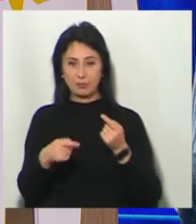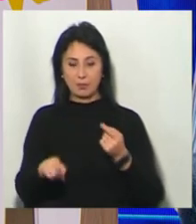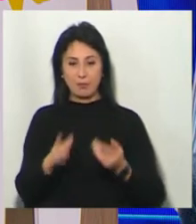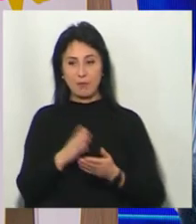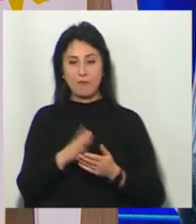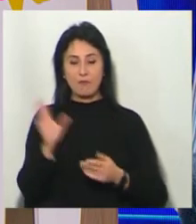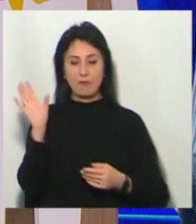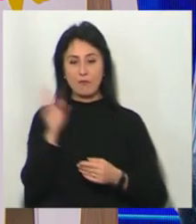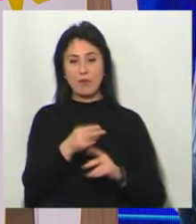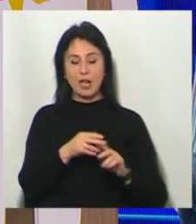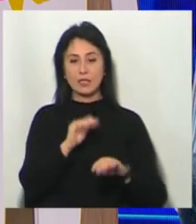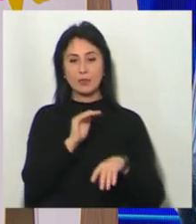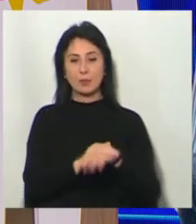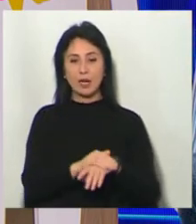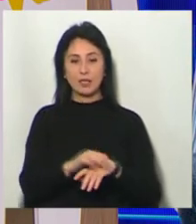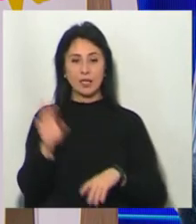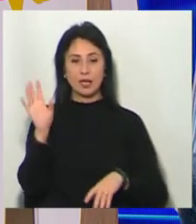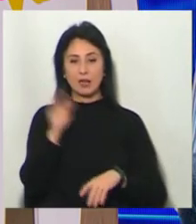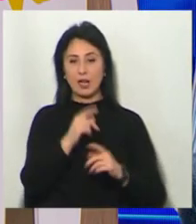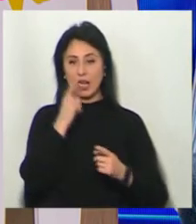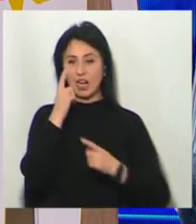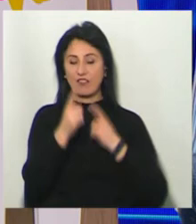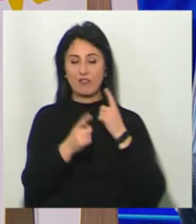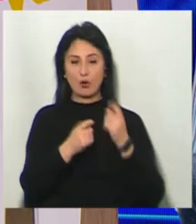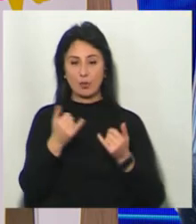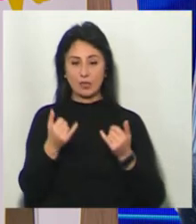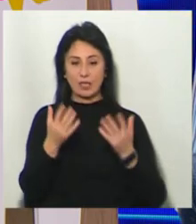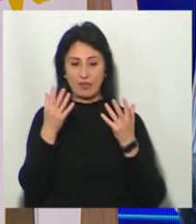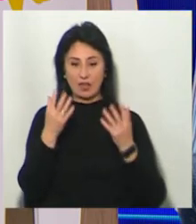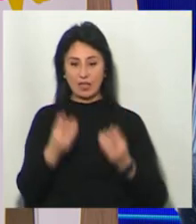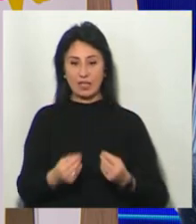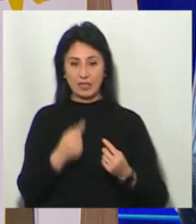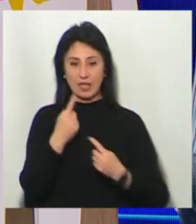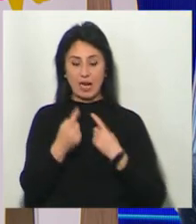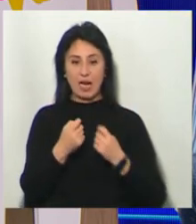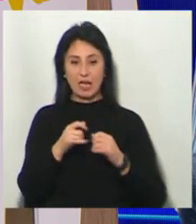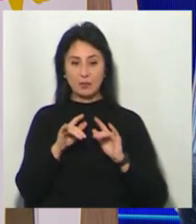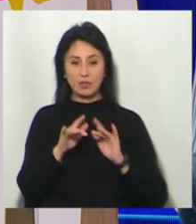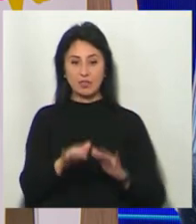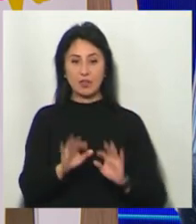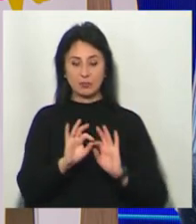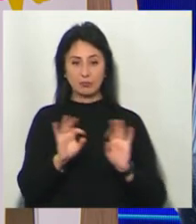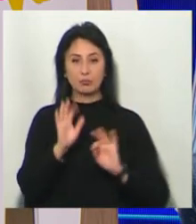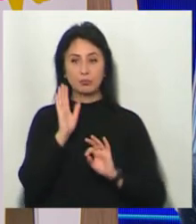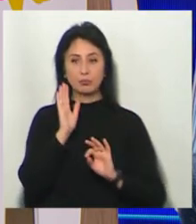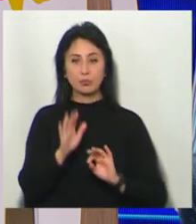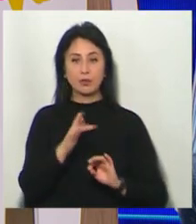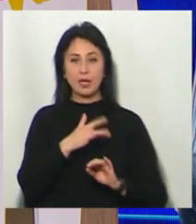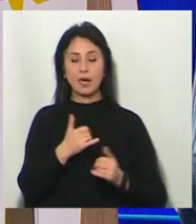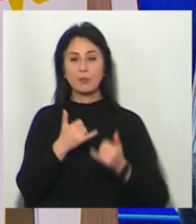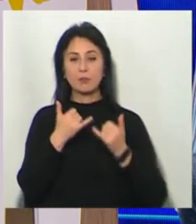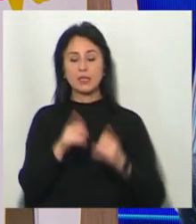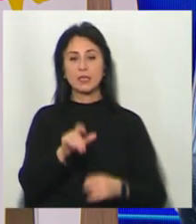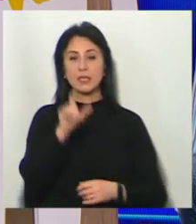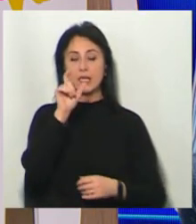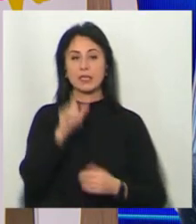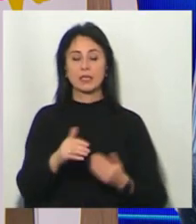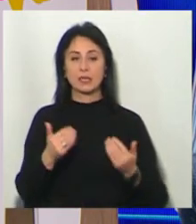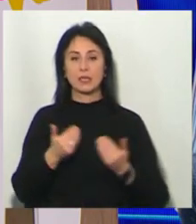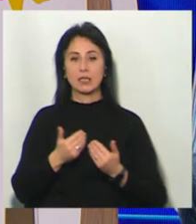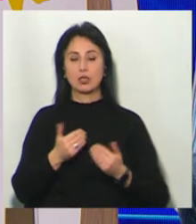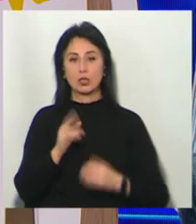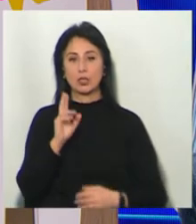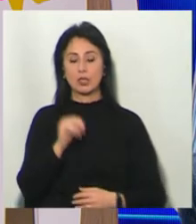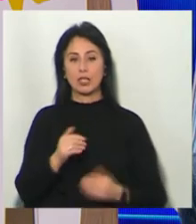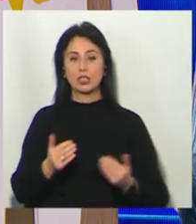განსხვავებულობისა, ყველა ეს ფაქტი, ყველა ინფორმაცია, რომელსაც დღევანდელი ჩვენი გადაცემის მსვლელობისას მოგაწვით, ემსახურება ადამიანის